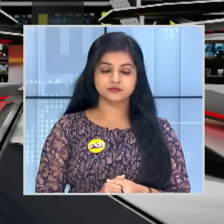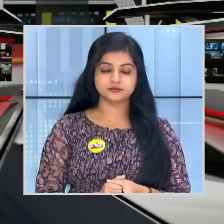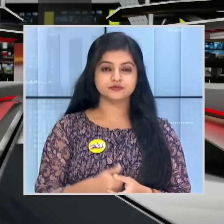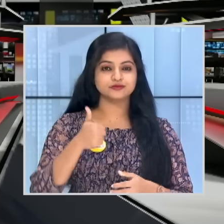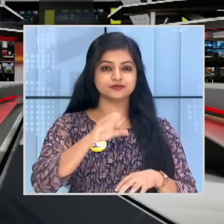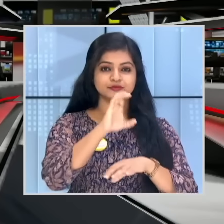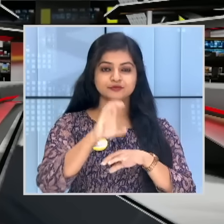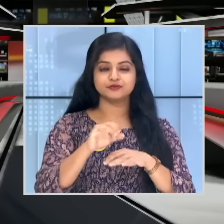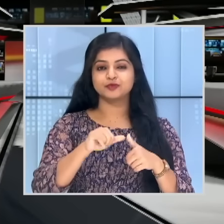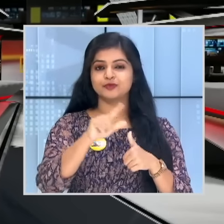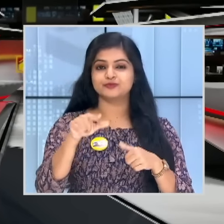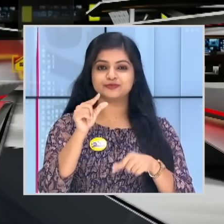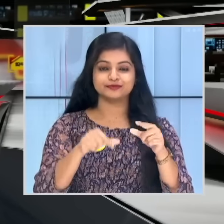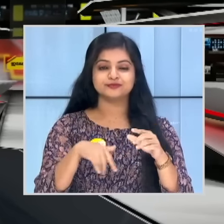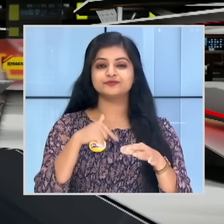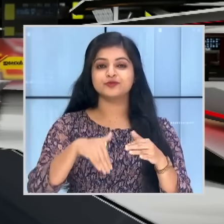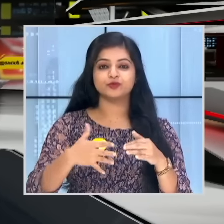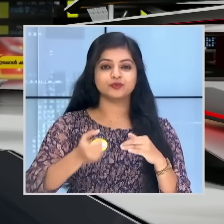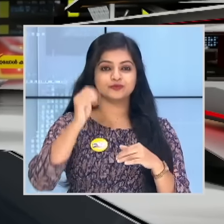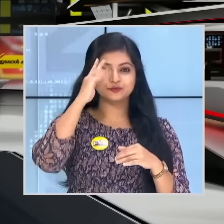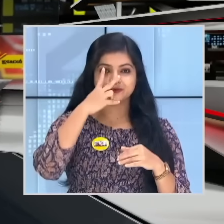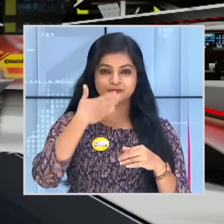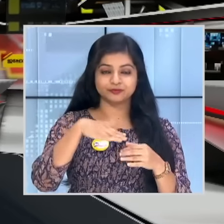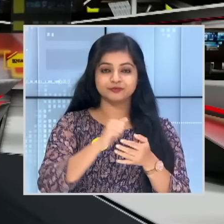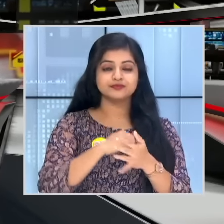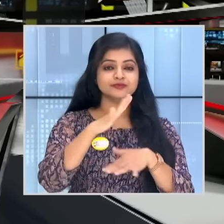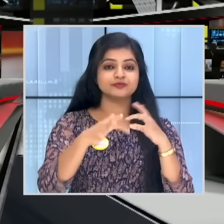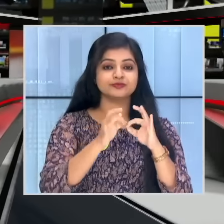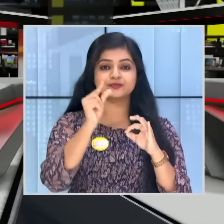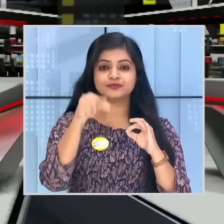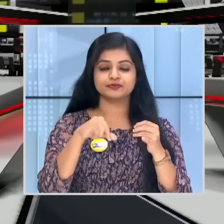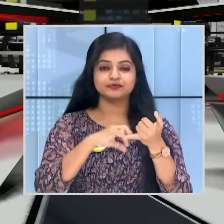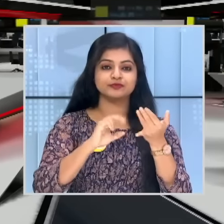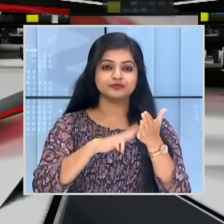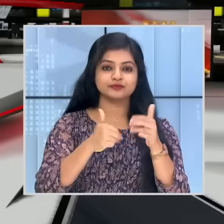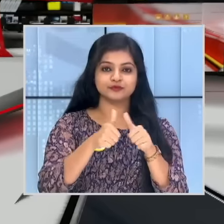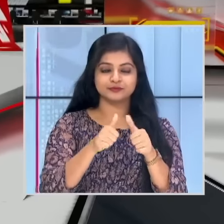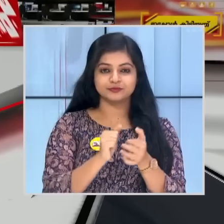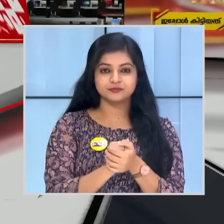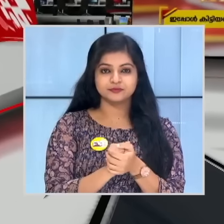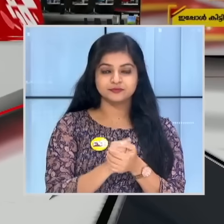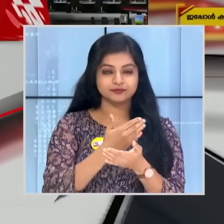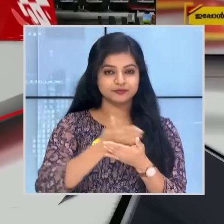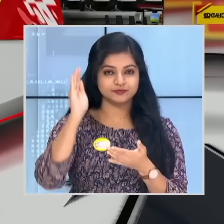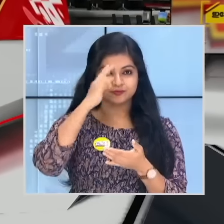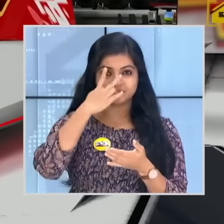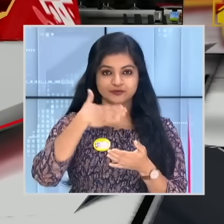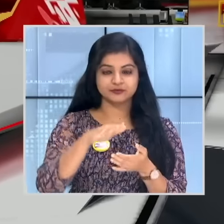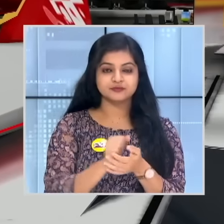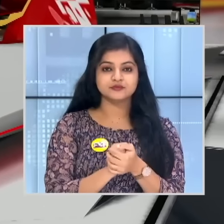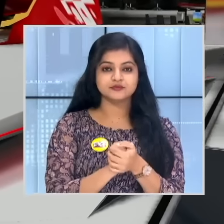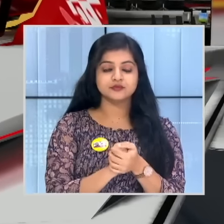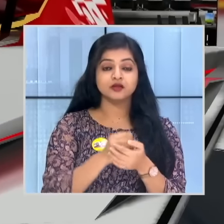ഗുഡ് ഈവനിംഗ് എല്ലാ പ്രേക്ഷകർക്കും ഇപ്പോൾ കിട്ടിയതിലേക്ക് സ്വാഗതം ഞാൻ പ്രവിതാ ലക്ഷ്മി എന്നോടൊപ്പം കേൾവി പരമിതിരെ സഹായിക്കാൻ സോനാജറിയും ചേരുന്നു വിശദമായ വാർത്തകൾ